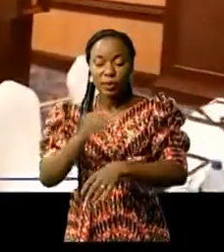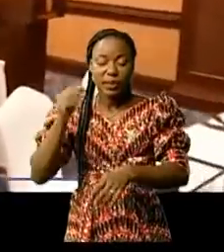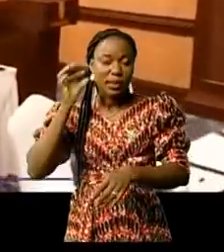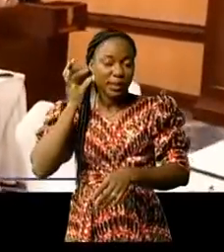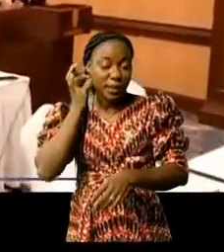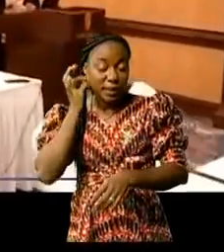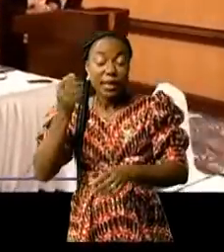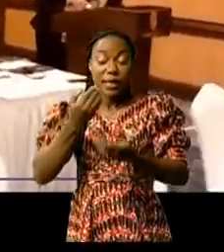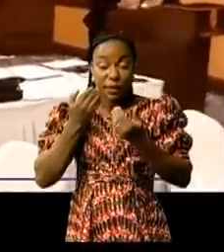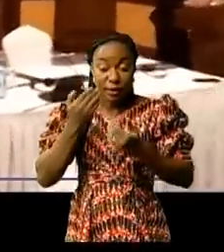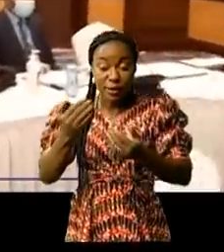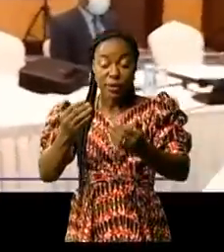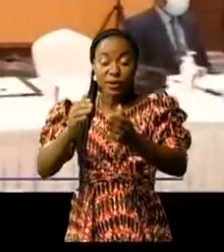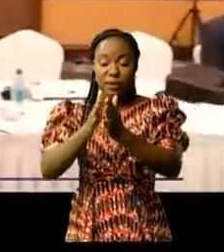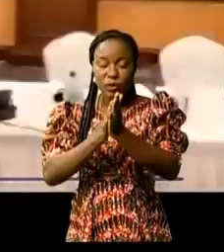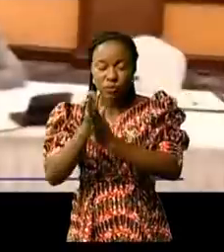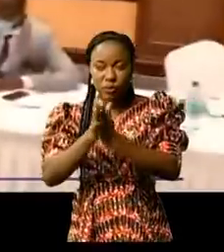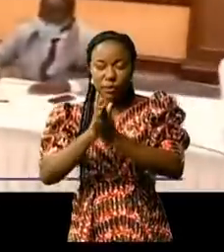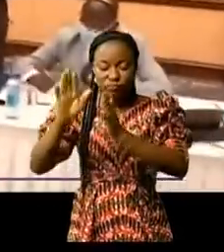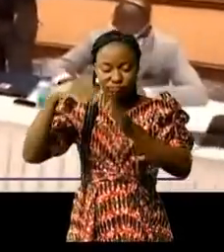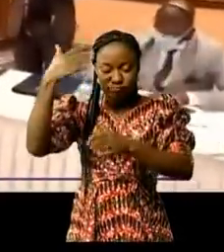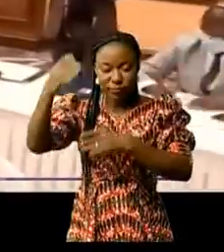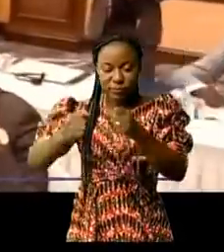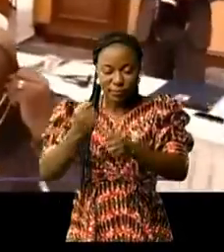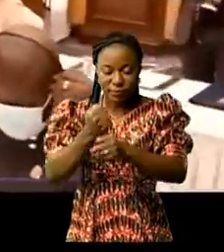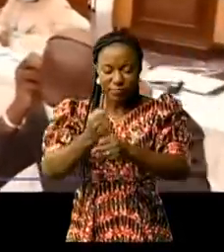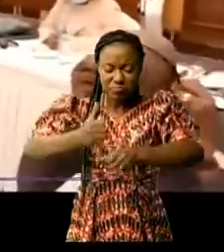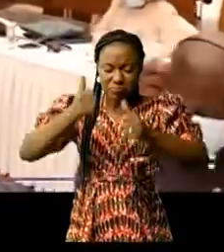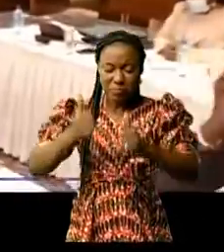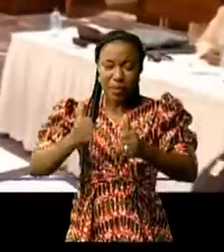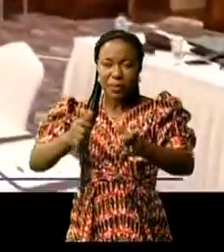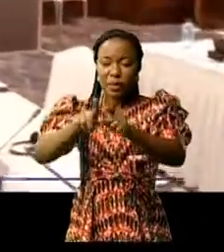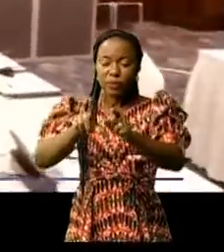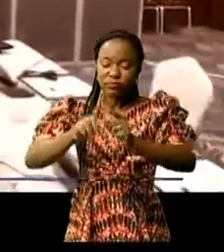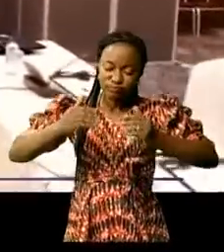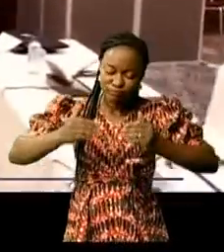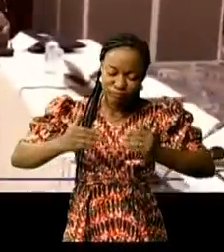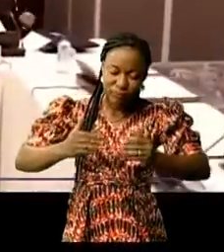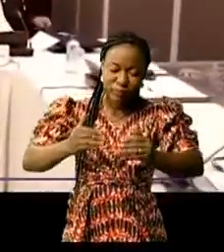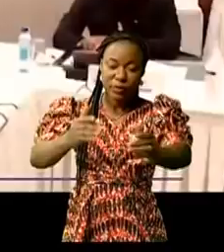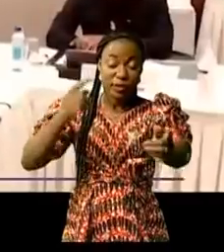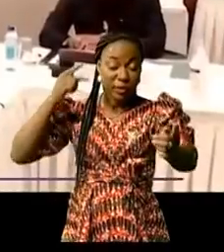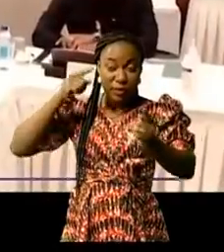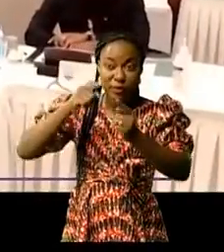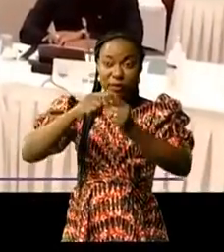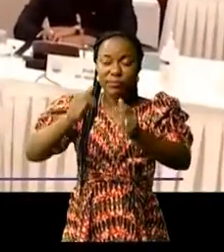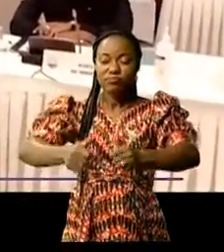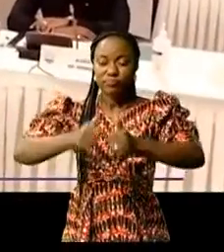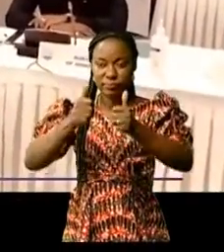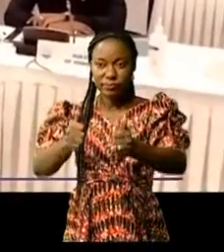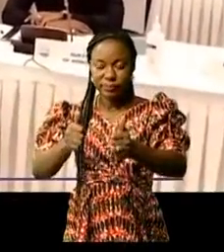voir les deux chambres collaborer étroitement pour permettre aux donations de poursuivre leur marche vers le même chance